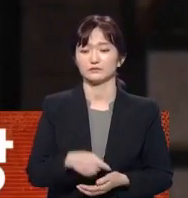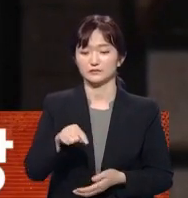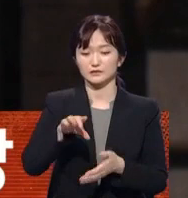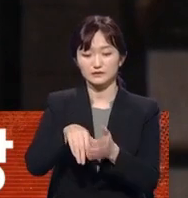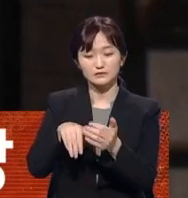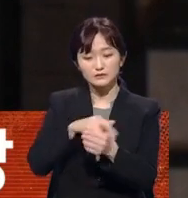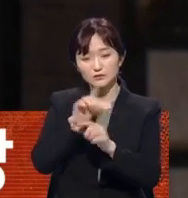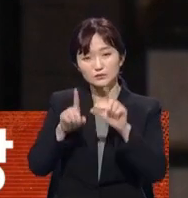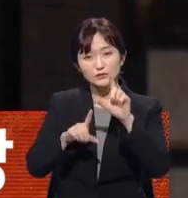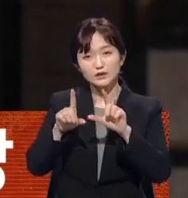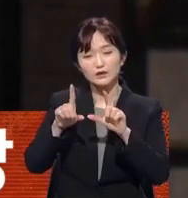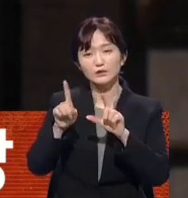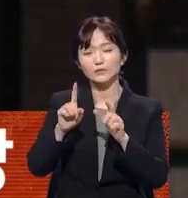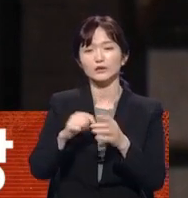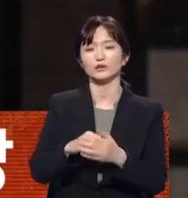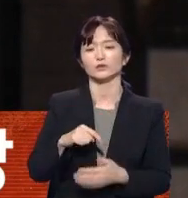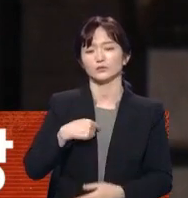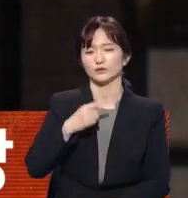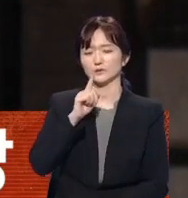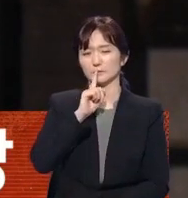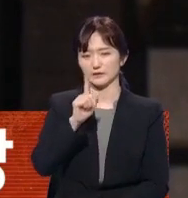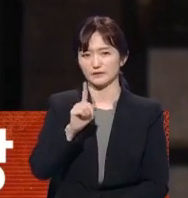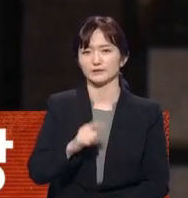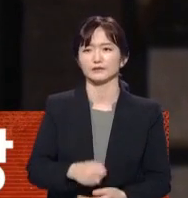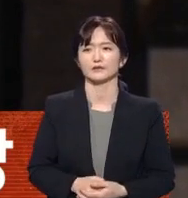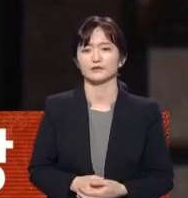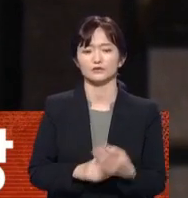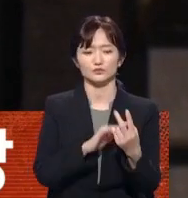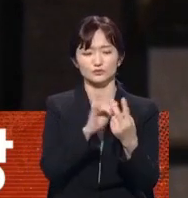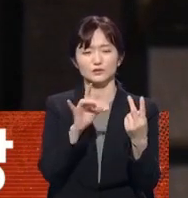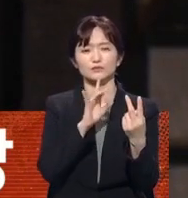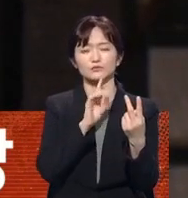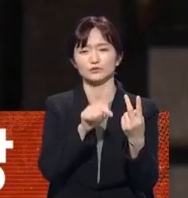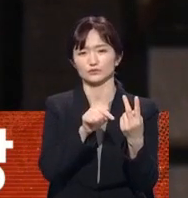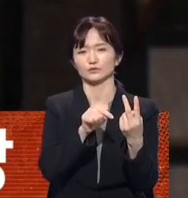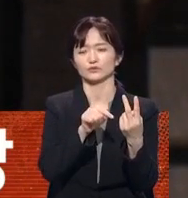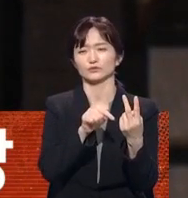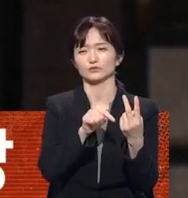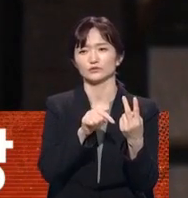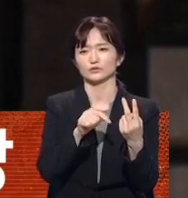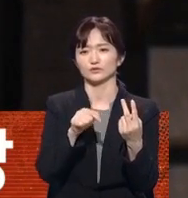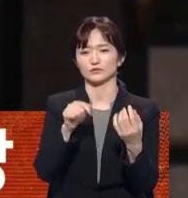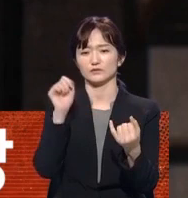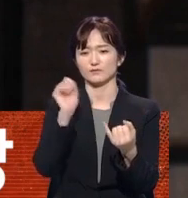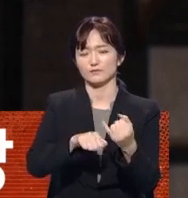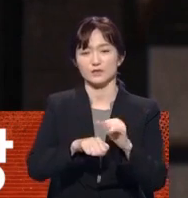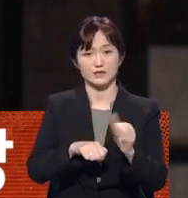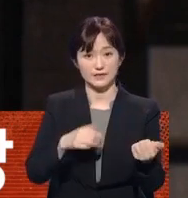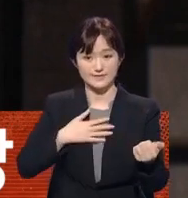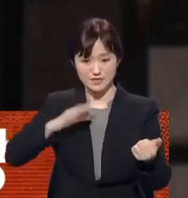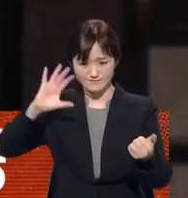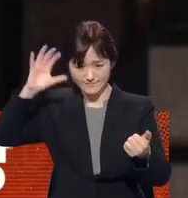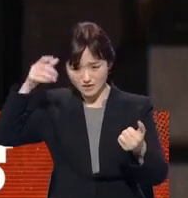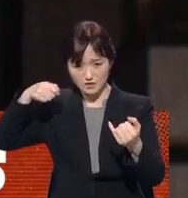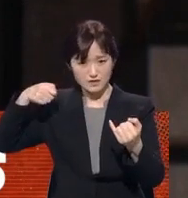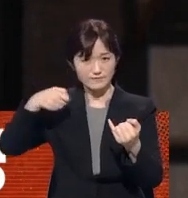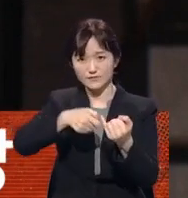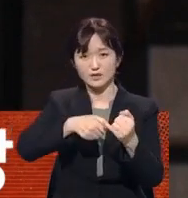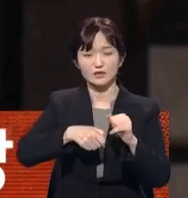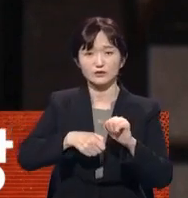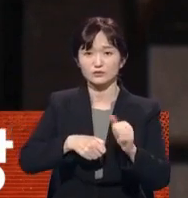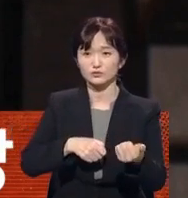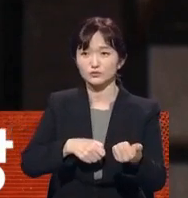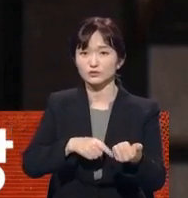상황을 정확하게 본인이 주장을 하는 것이고 두 사람밖에 없는 상태에서 사례를 했기 때문에 내가 우발적으로 살해했다라고